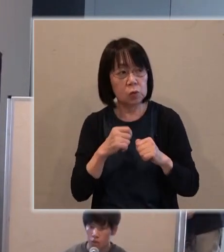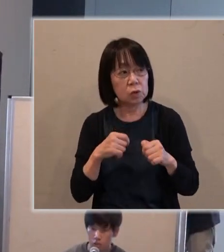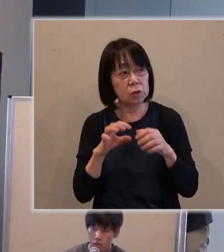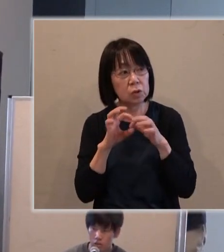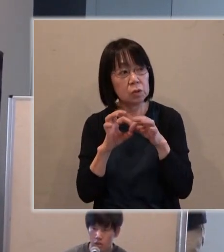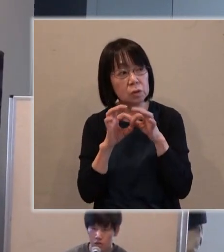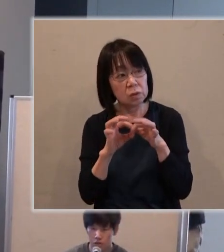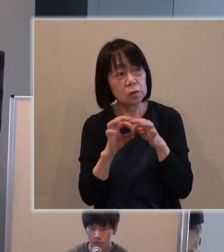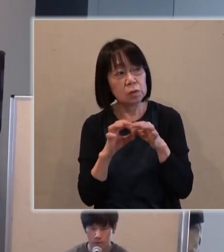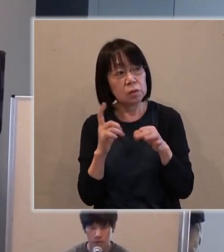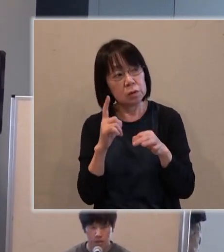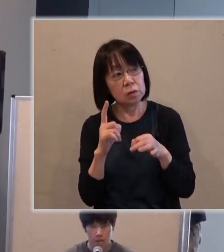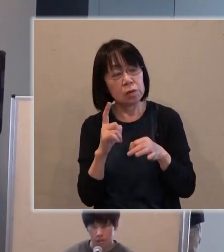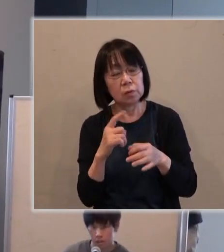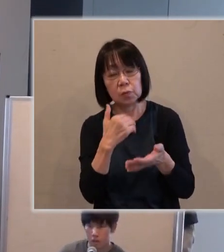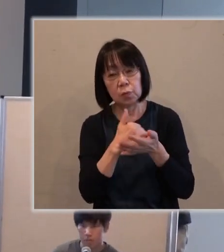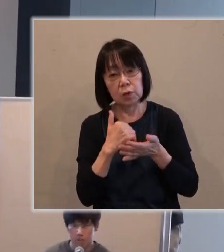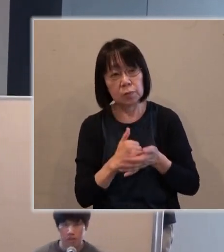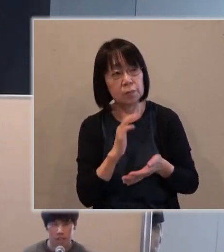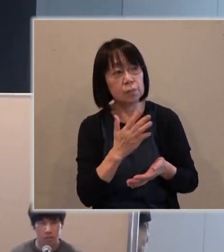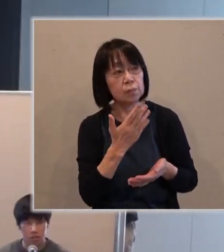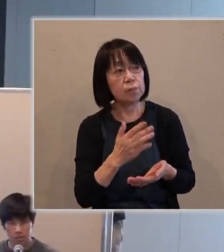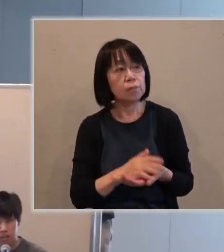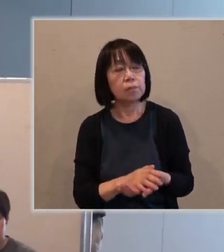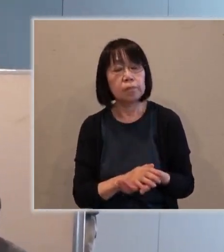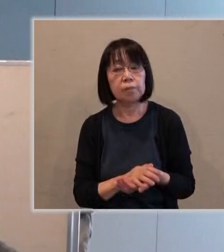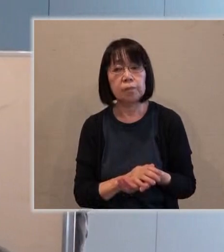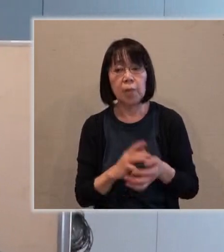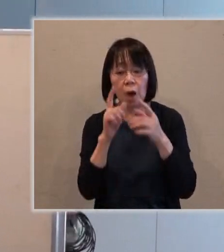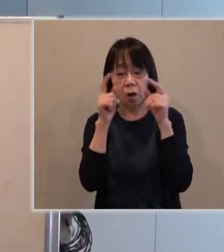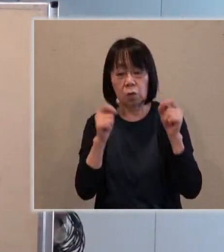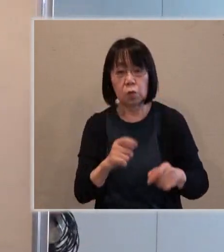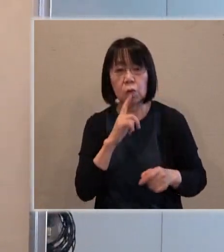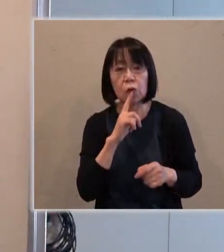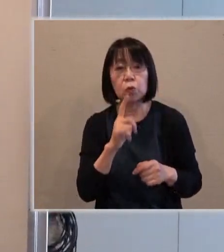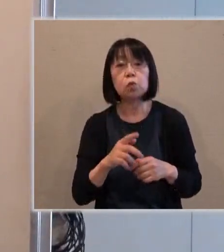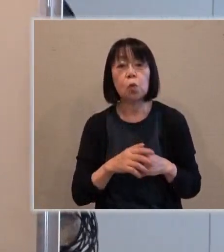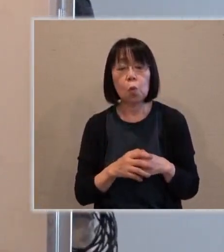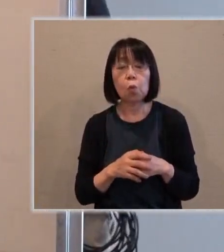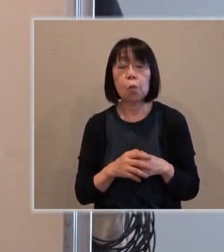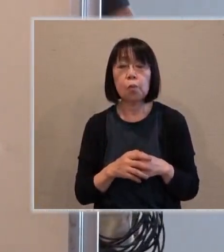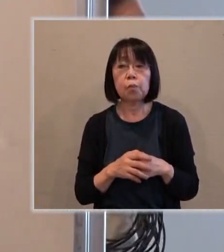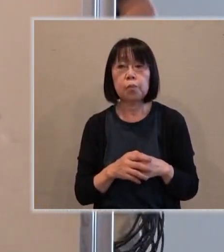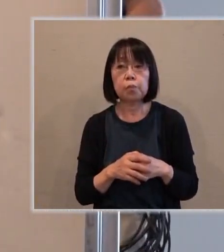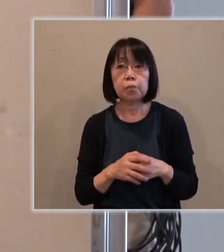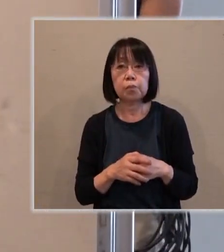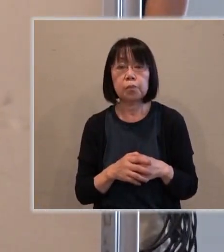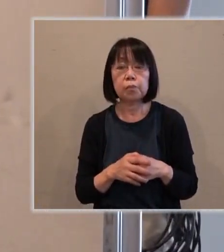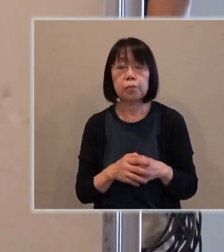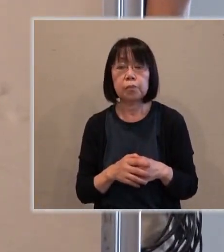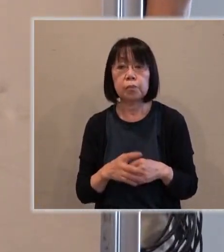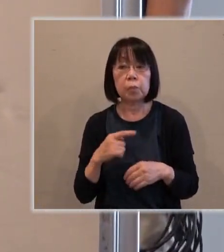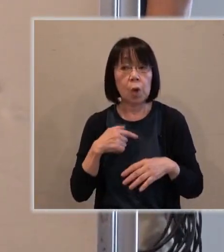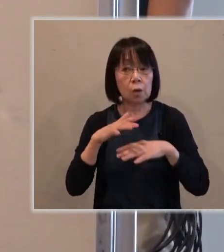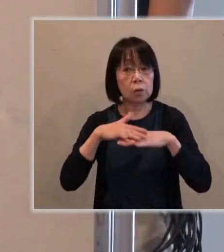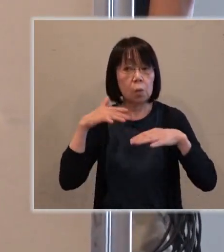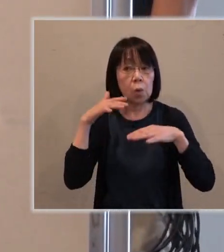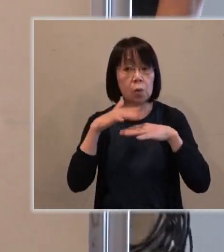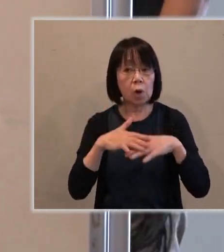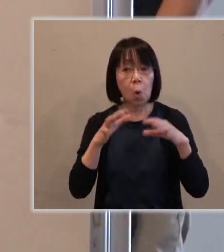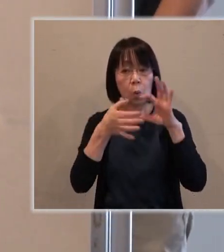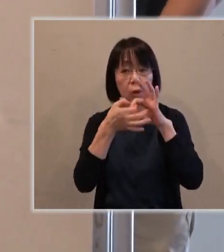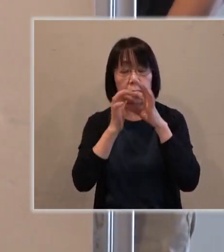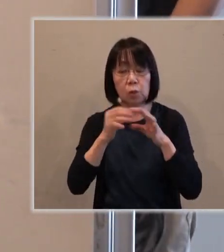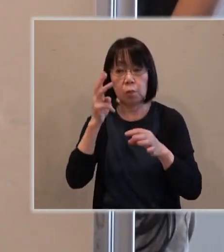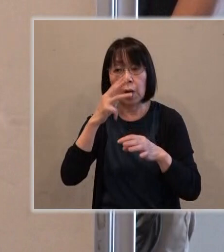でしょうか？ はい、ありがとうございます。まずは結論から言わせていただきますと、 僕は札幌でオリンピック・パラリン